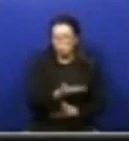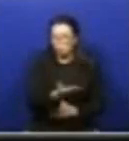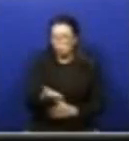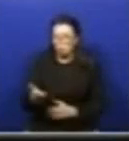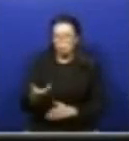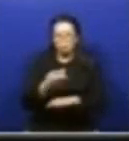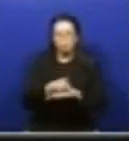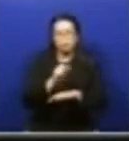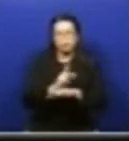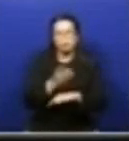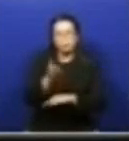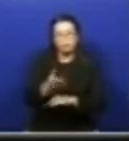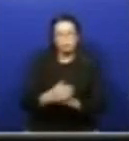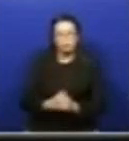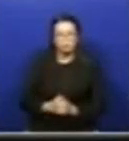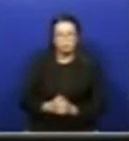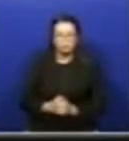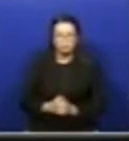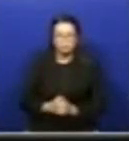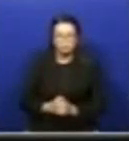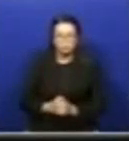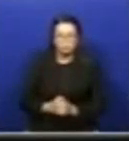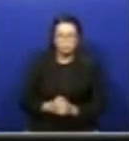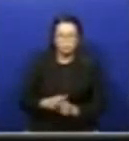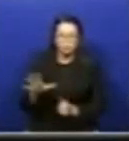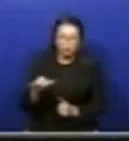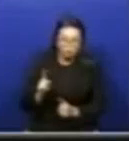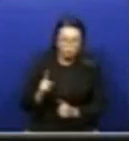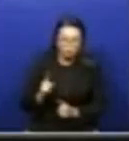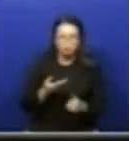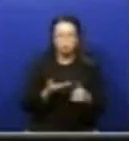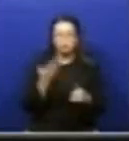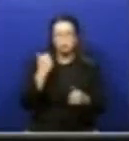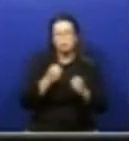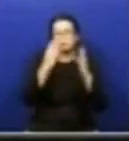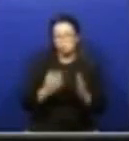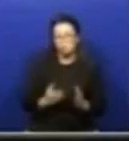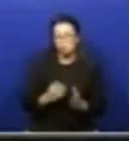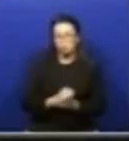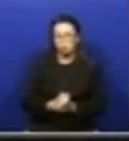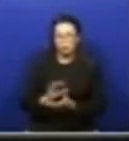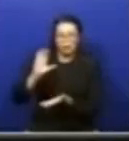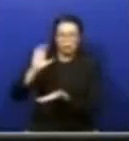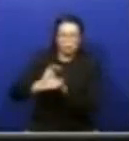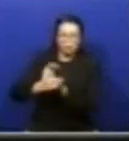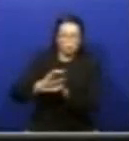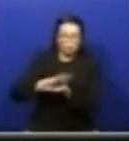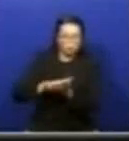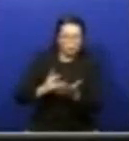ว่าท่านประธานครูแก้วนี่ก็มาจากครูแล้วบอกว่าไม่ตัดงบโรงเรียนได้ยัง